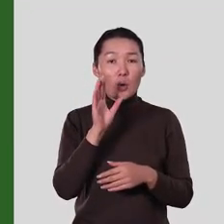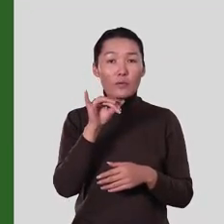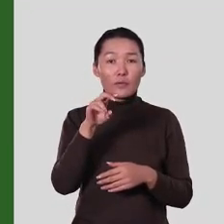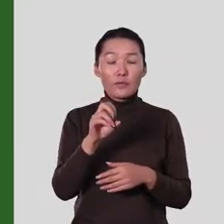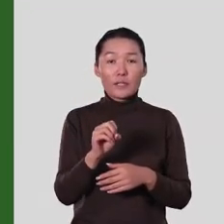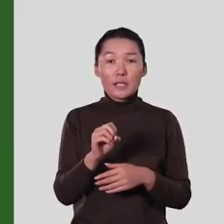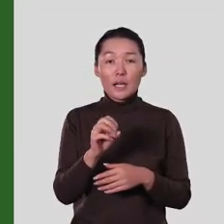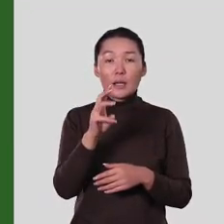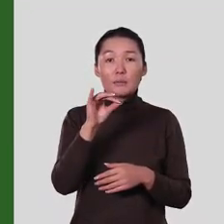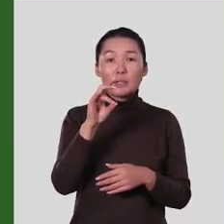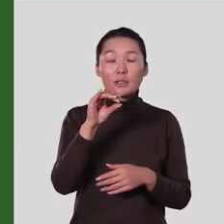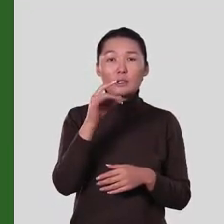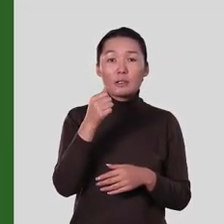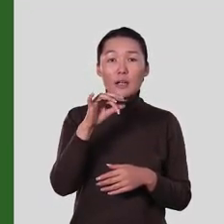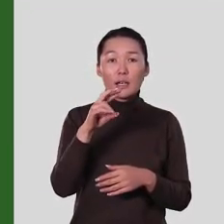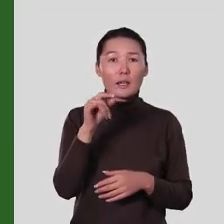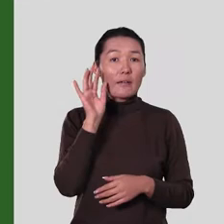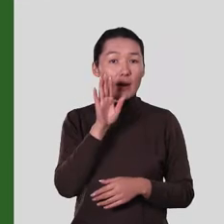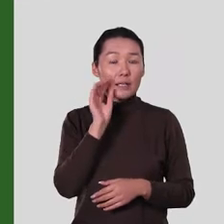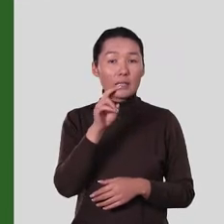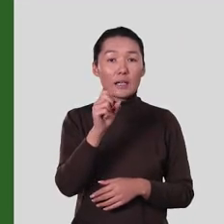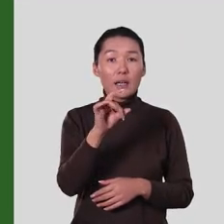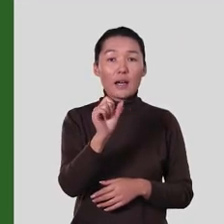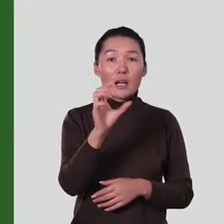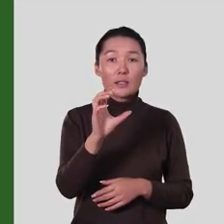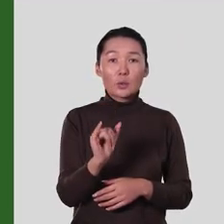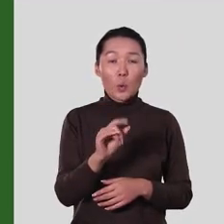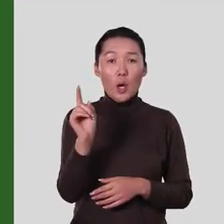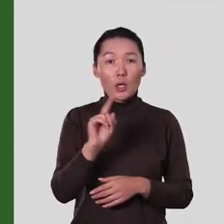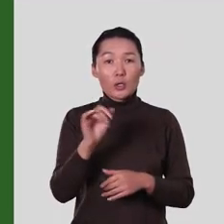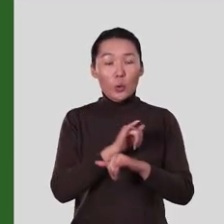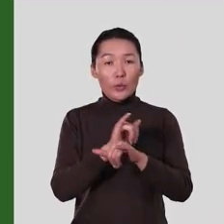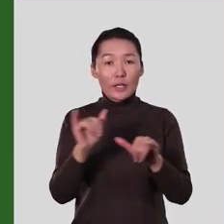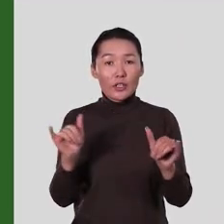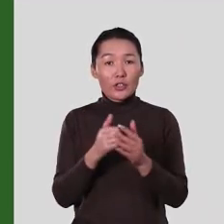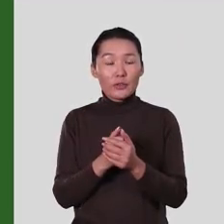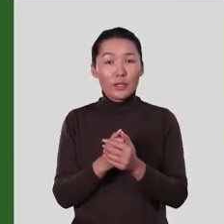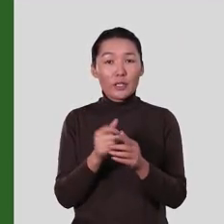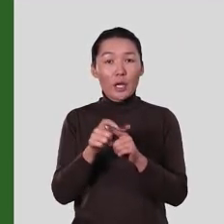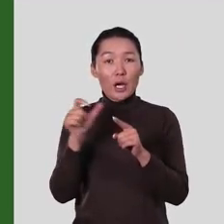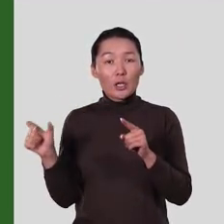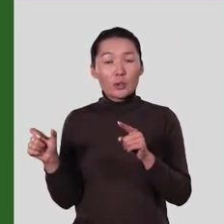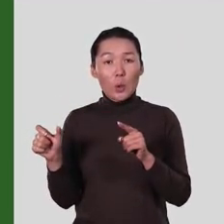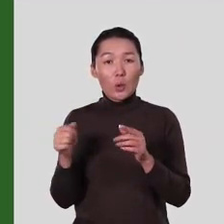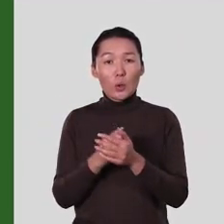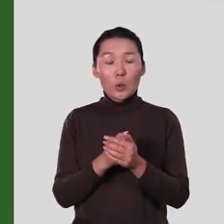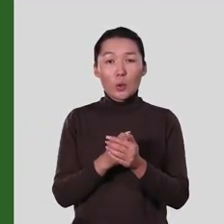минеральной воды – карасу, что увеличивает долю расхода на